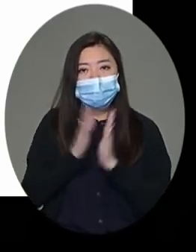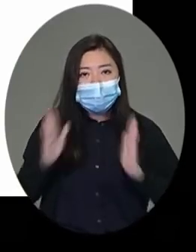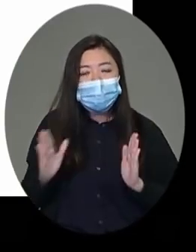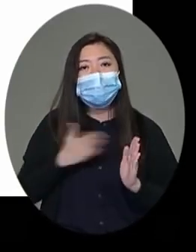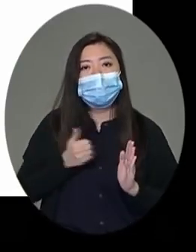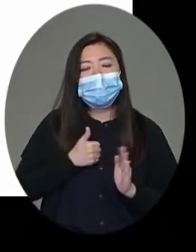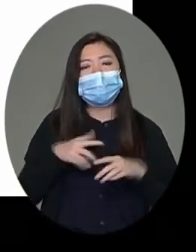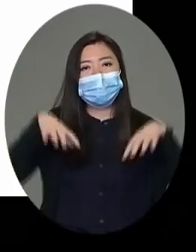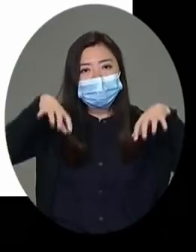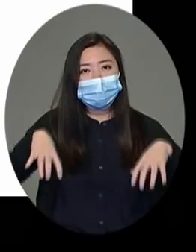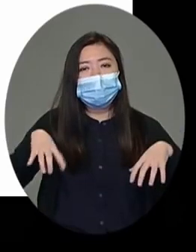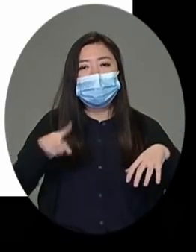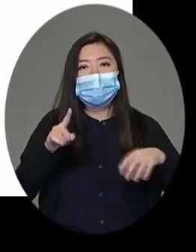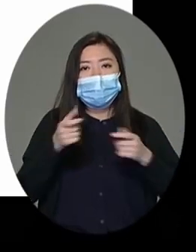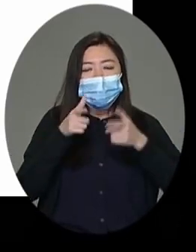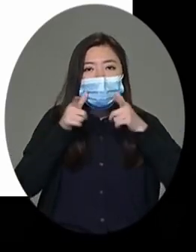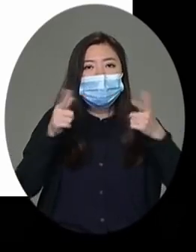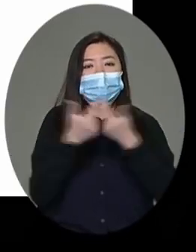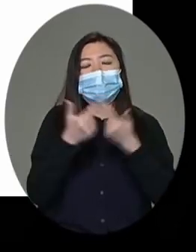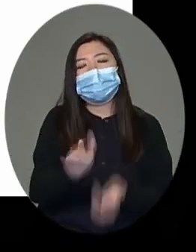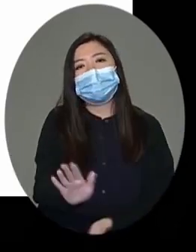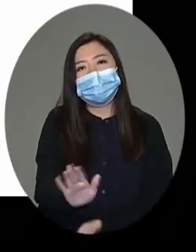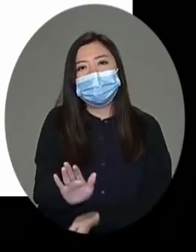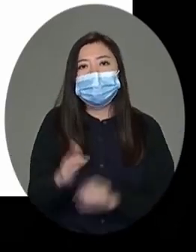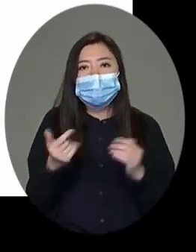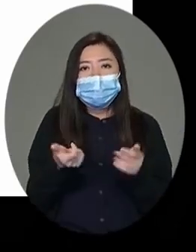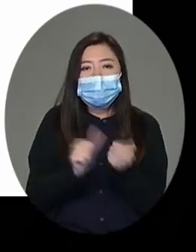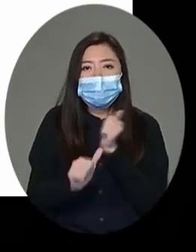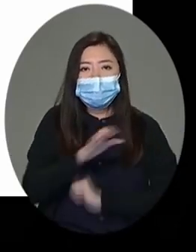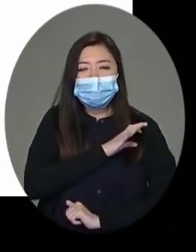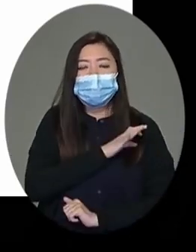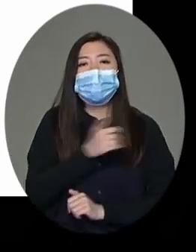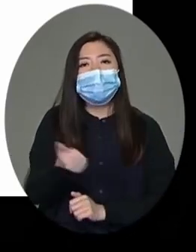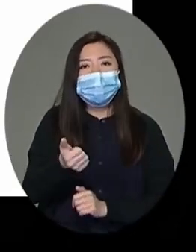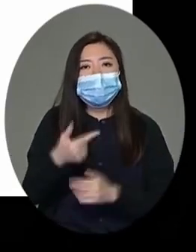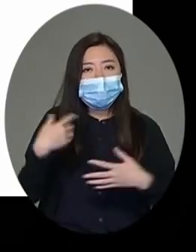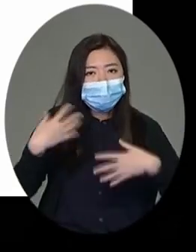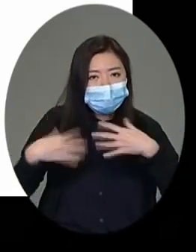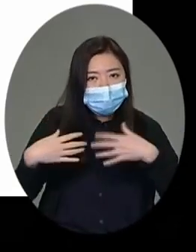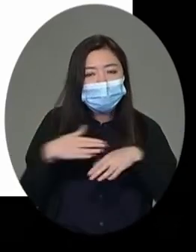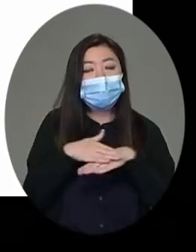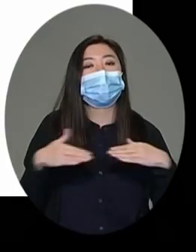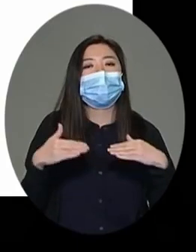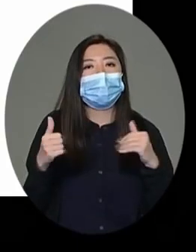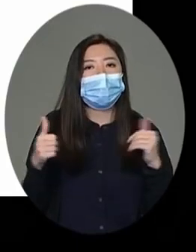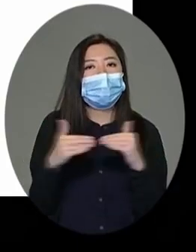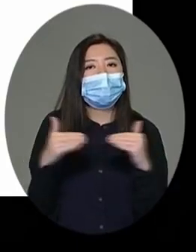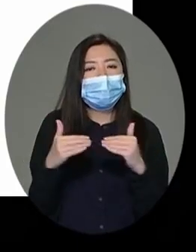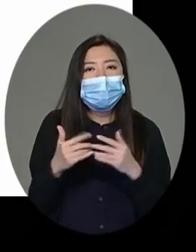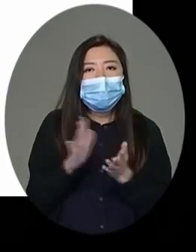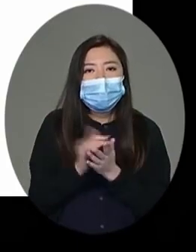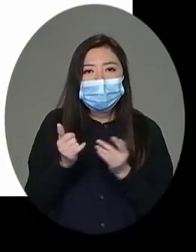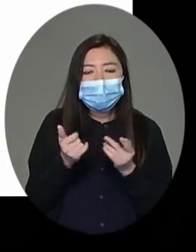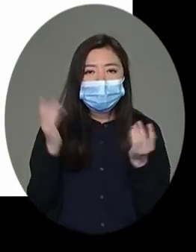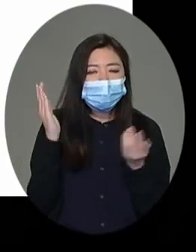間，雙方應該盡量避免公開爭辯，以確保委員會可以在公平情況下順利進行公開